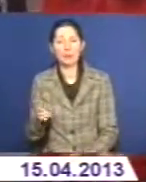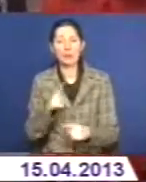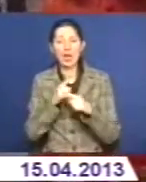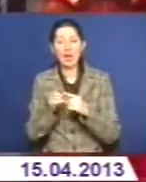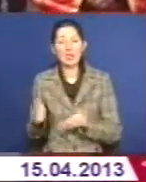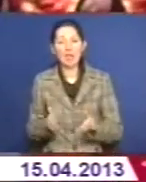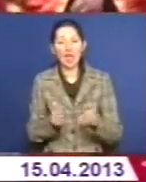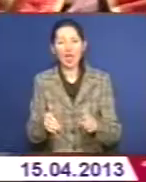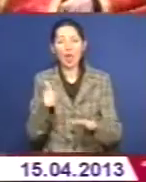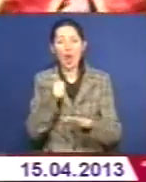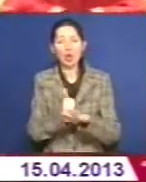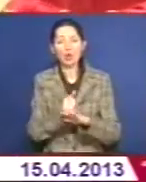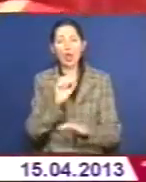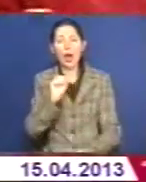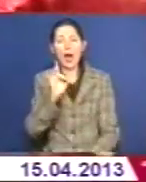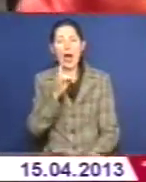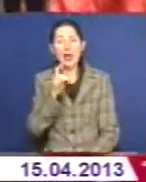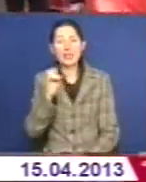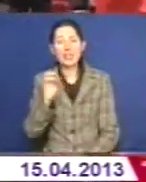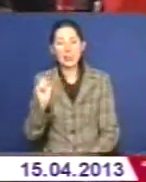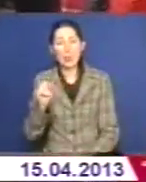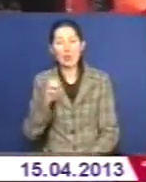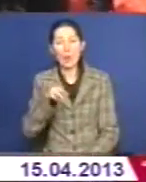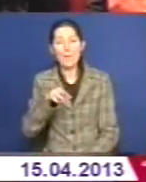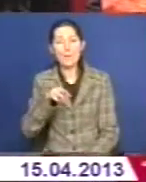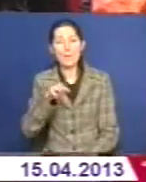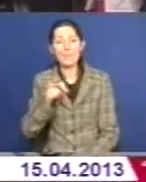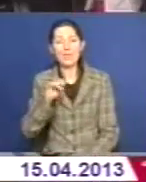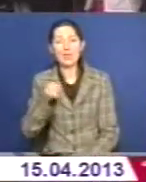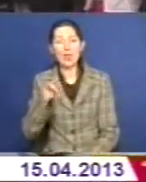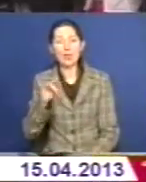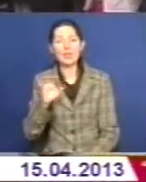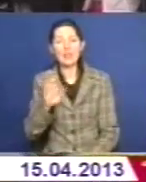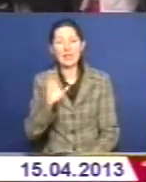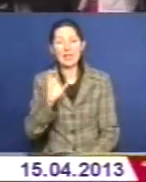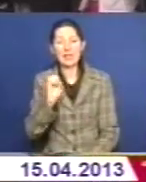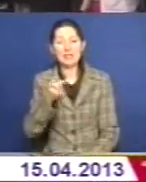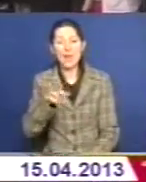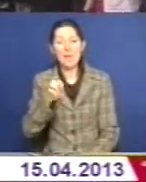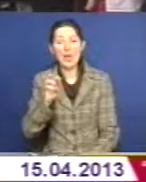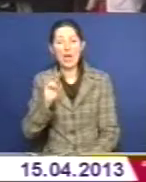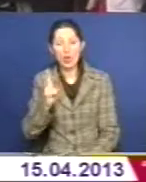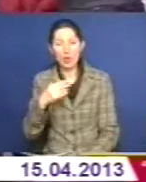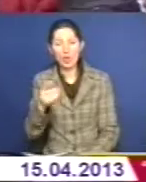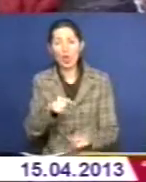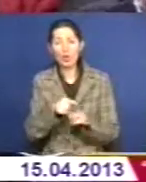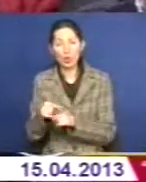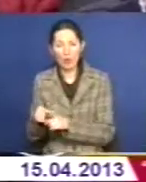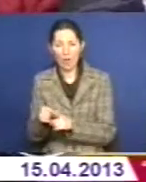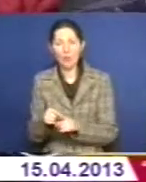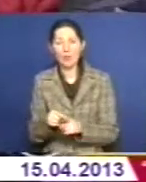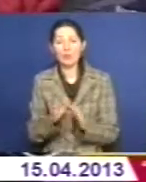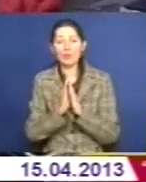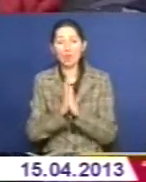Хресний хід очолив архієпископ і митрополит Василій Семенюк. За його словами, оскільки молитовне дійство має